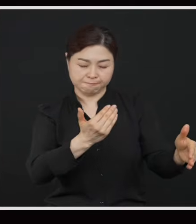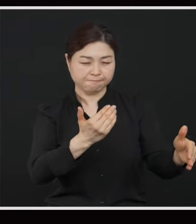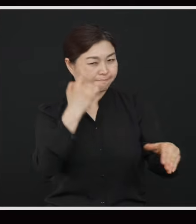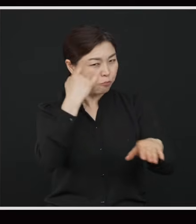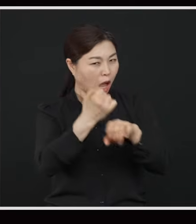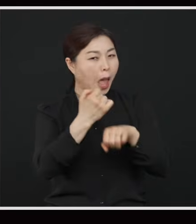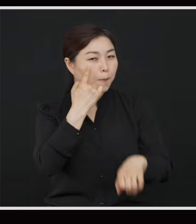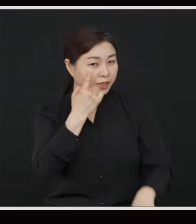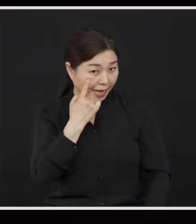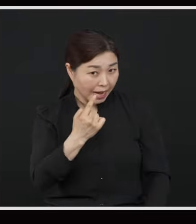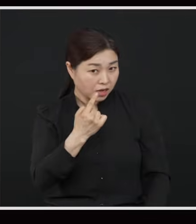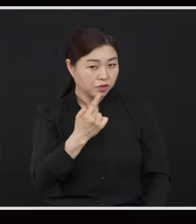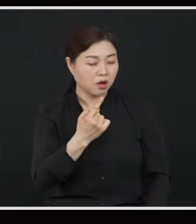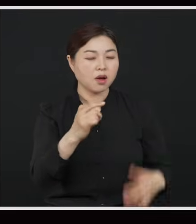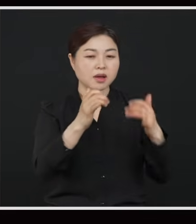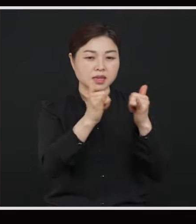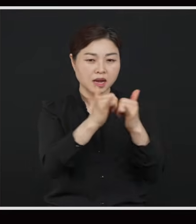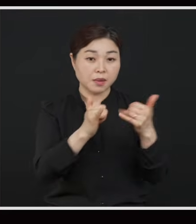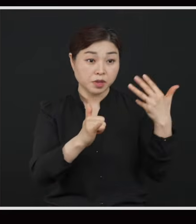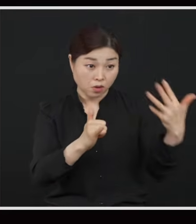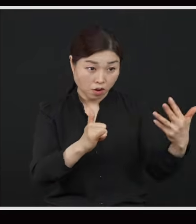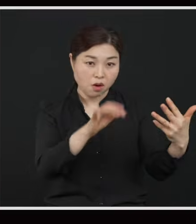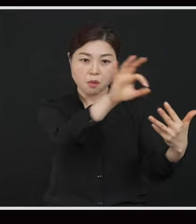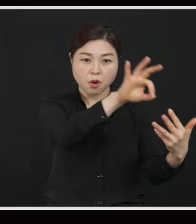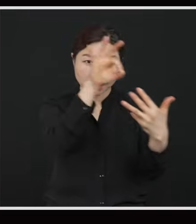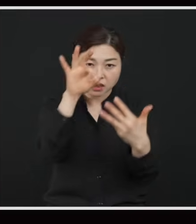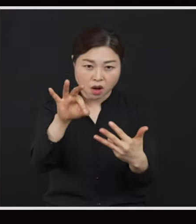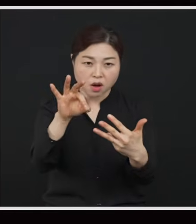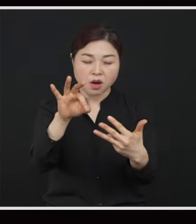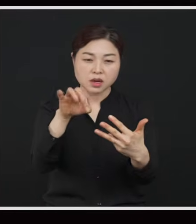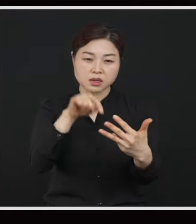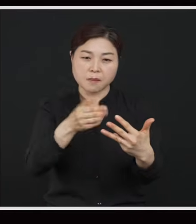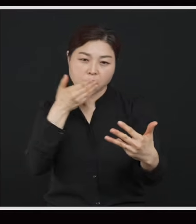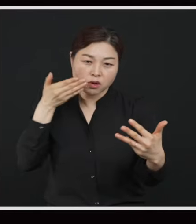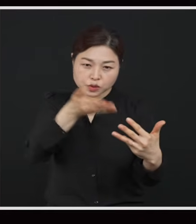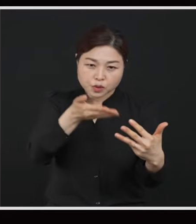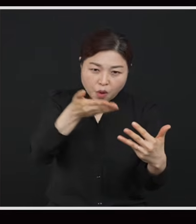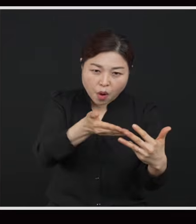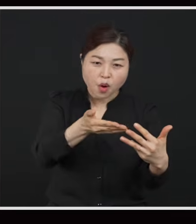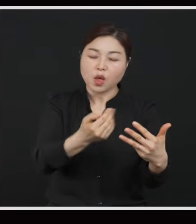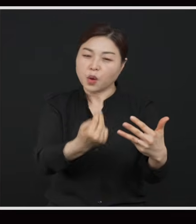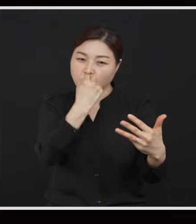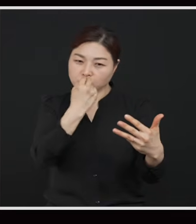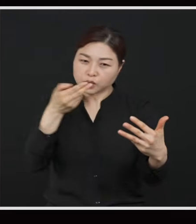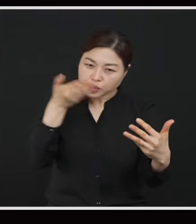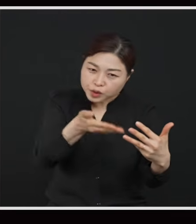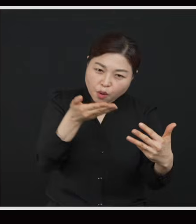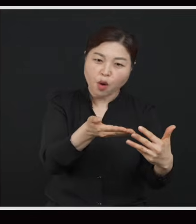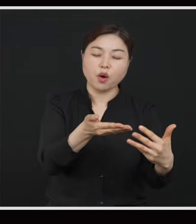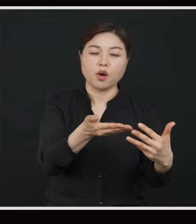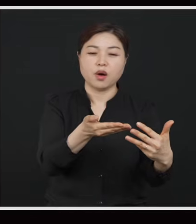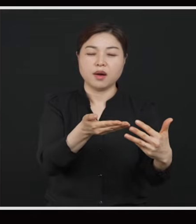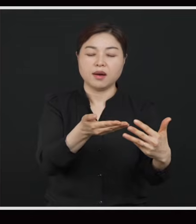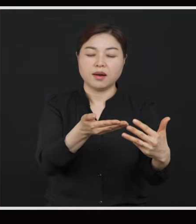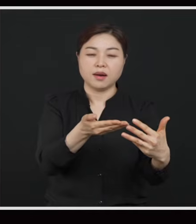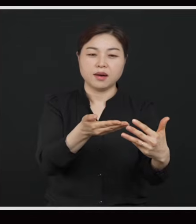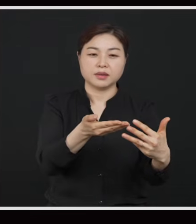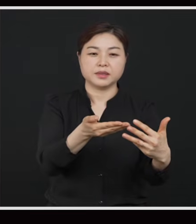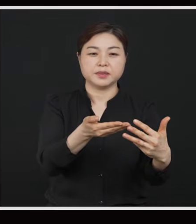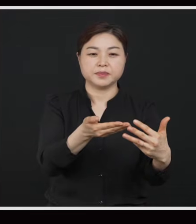보자. 그래서 8명의 대원을 뽑아서 거기에서 식량도 자급자족하고 공기도